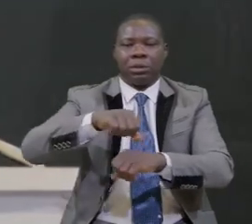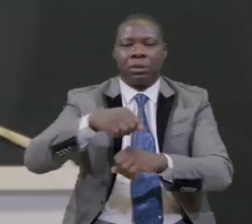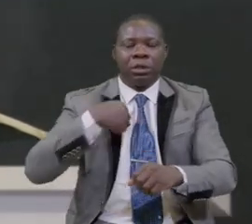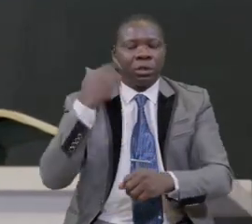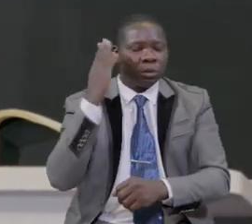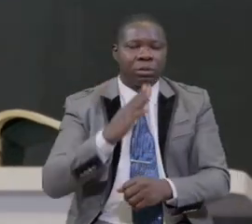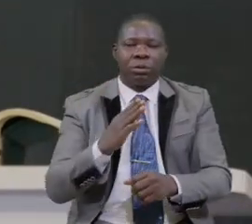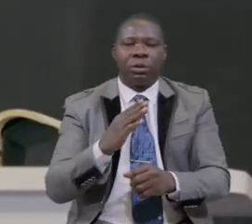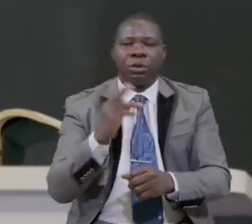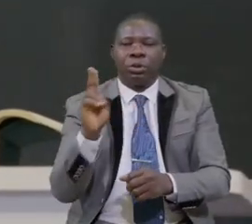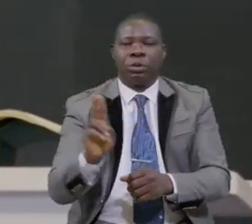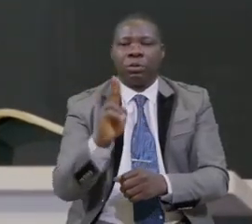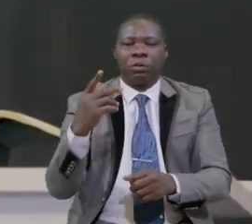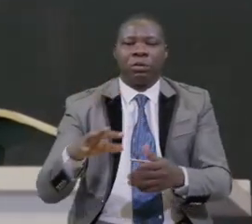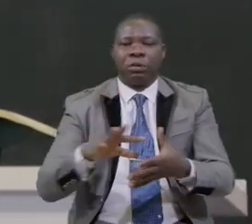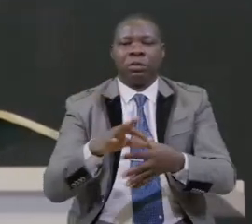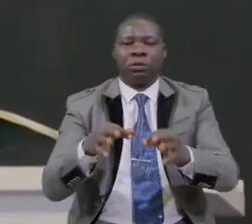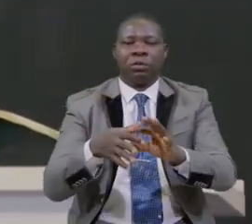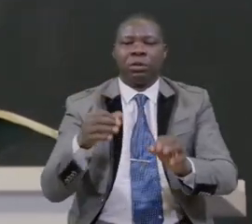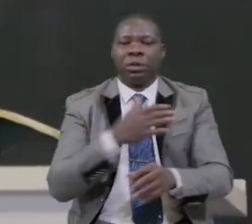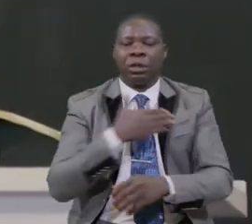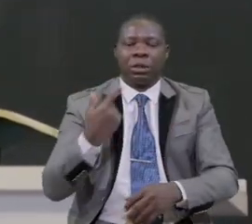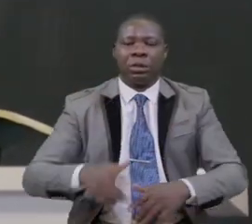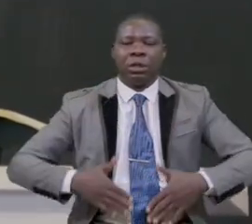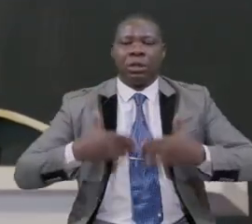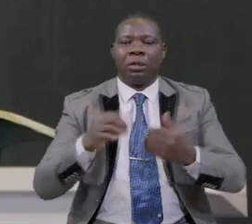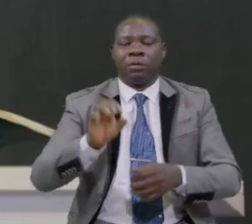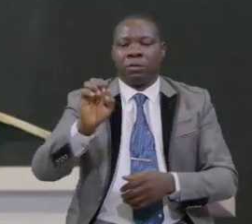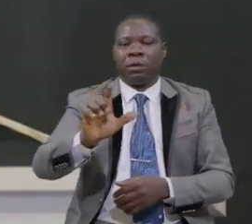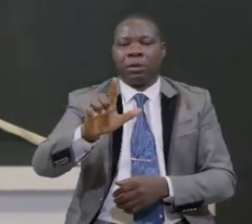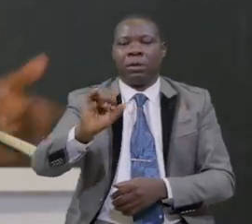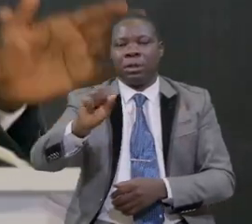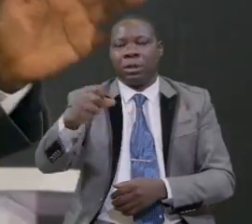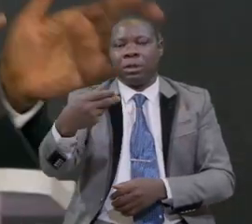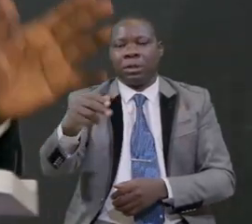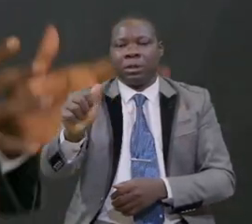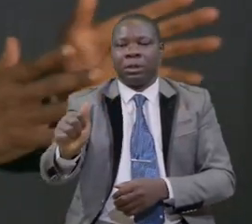Nous allons utiliser l'histoire de la vie d'Élisée en particulier.